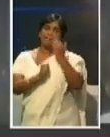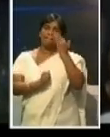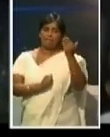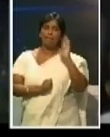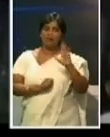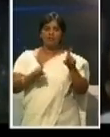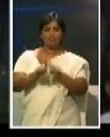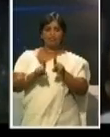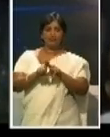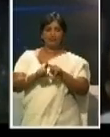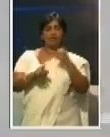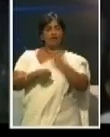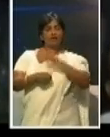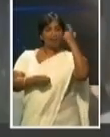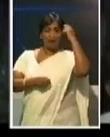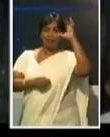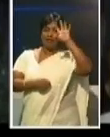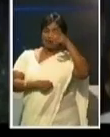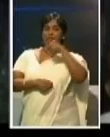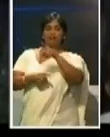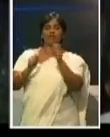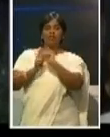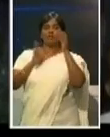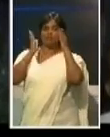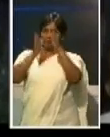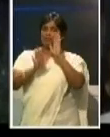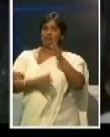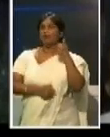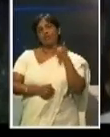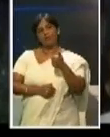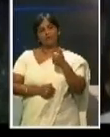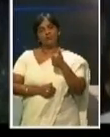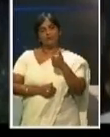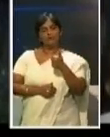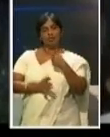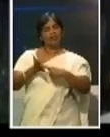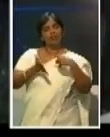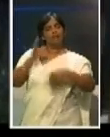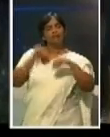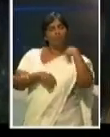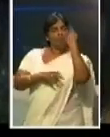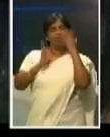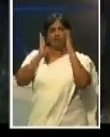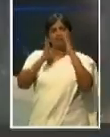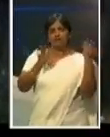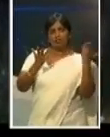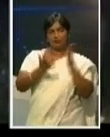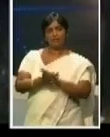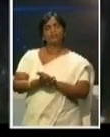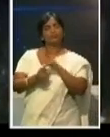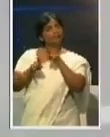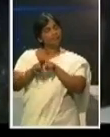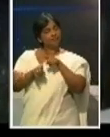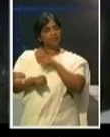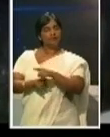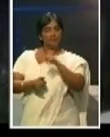පේනවා. එකක් තමයි රාජ්‍ය ලාංඡනය තරක් මේ කාර්යාලවල දාන එක. කොච්චර හොඳ දෙයක්ද ඒක. ඇයි මේ දේශපාලනඥයෝගේ මූණවල දාන්නේ හැමතැනම? එතකොට